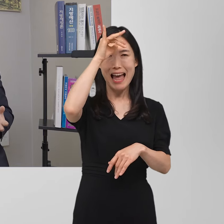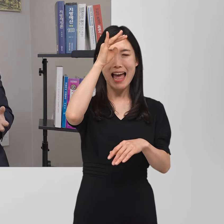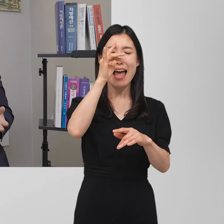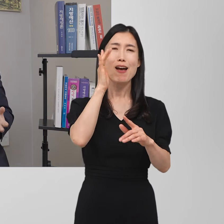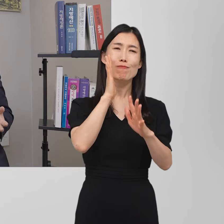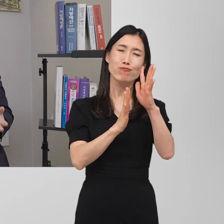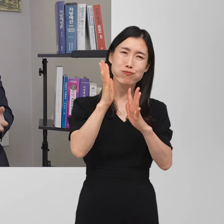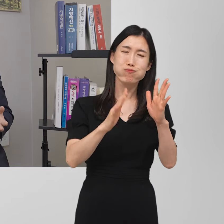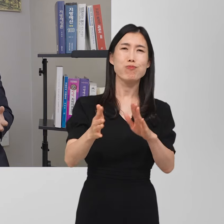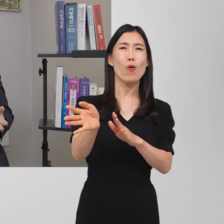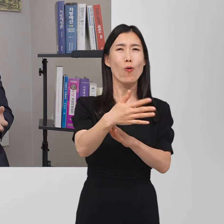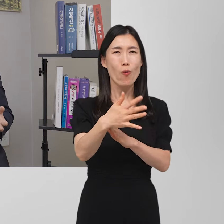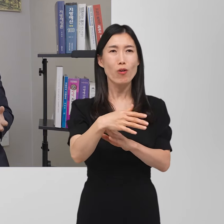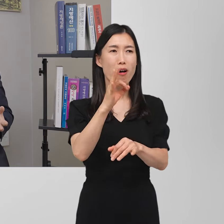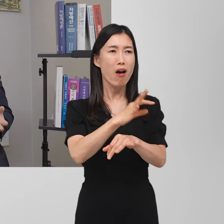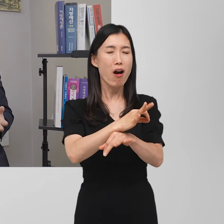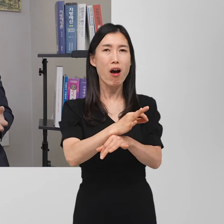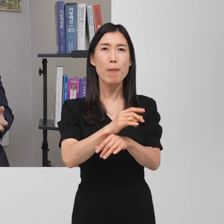역량 강화 예산입니다.